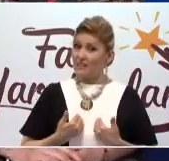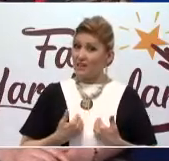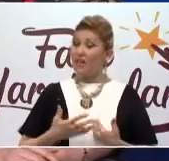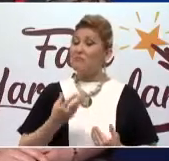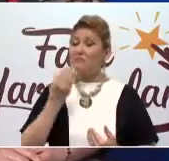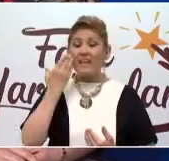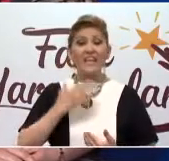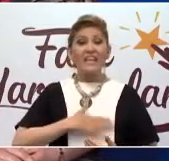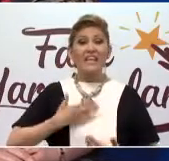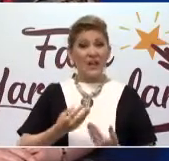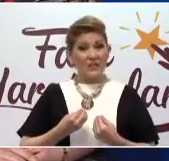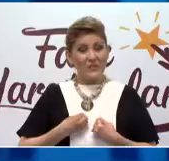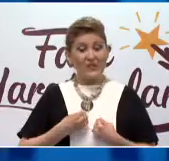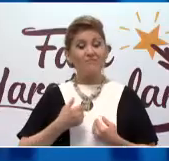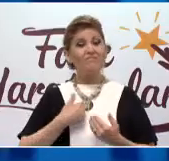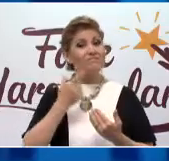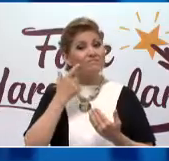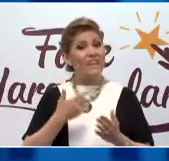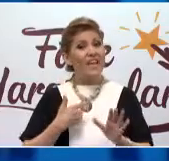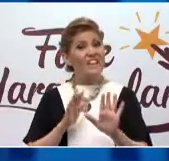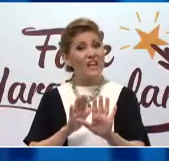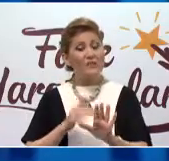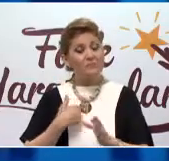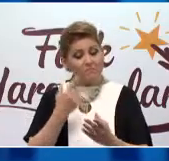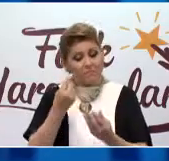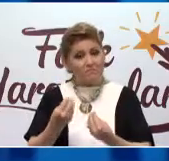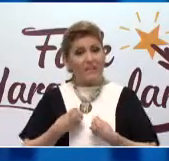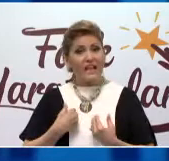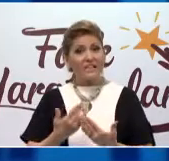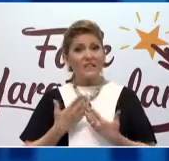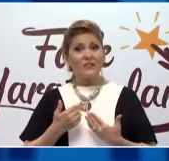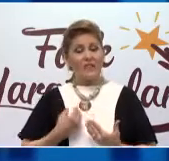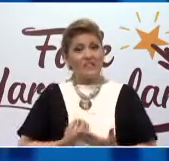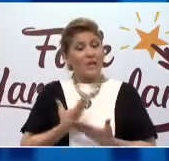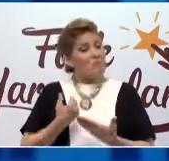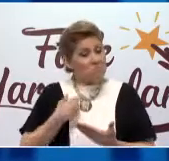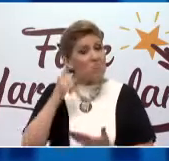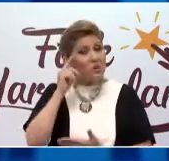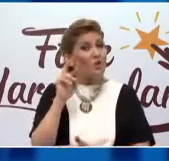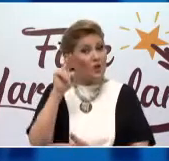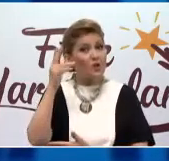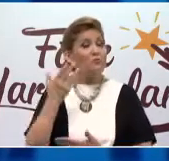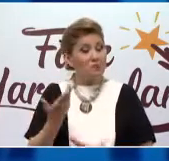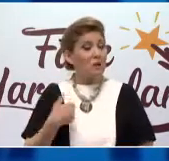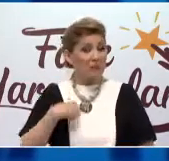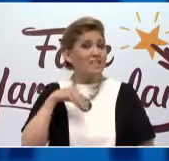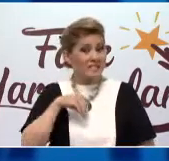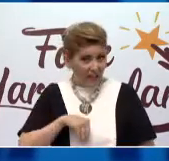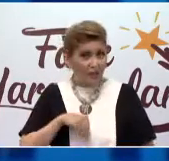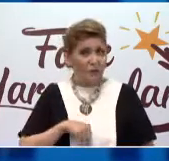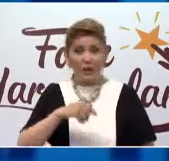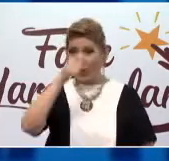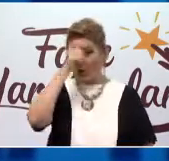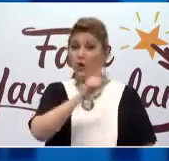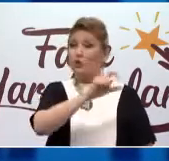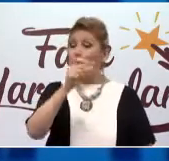bir keyif geliyor, teşvik ediyor beni, şevk veriyor bana. Dolayısıyla umuyorum ki ve zannediyorum ki